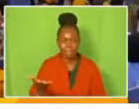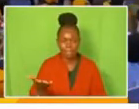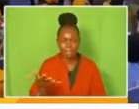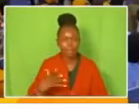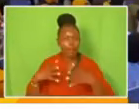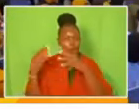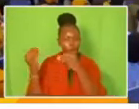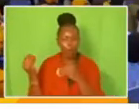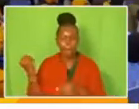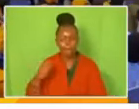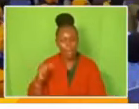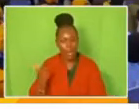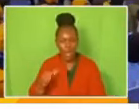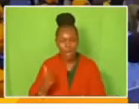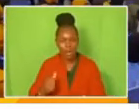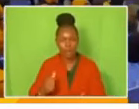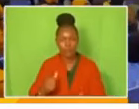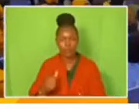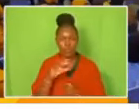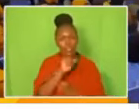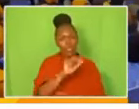Hajaenda kile kazi ya AU.